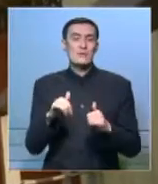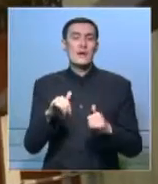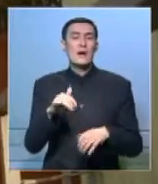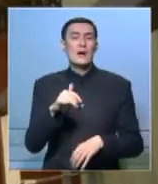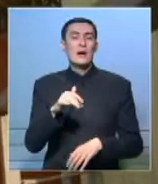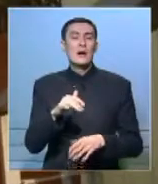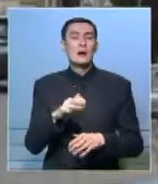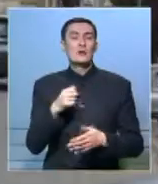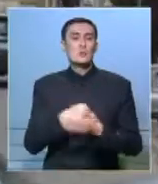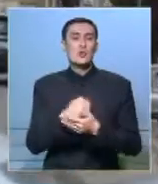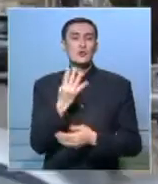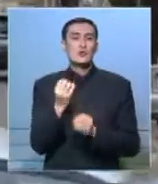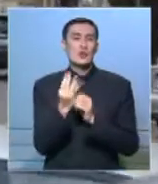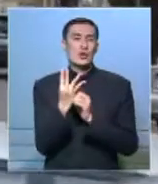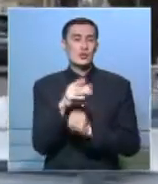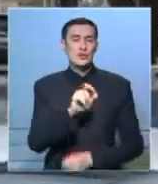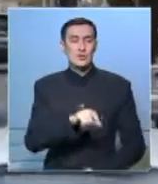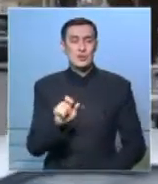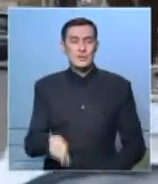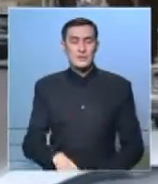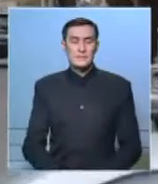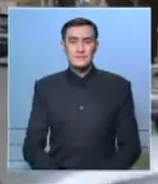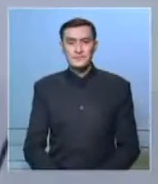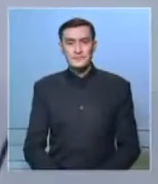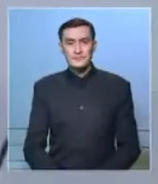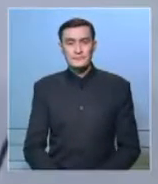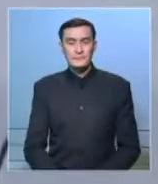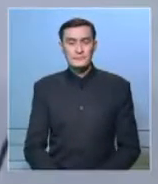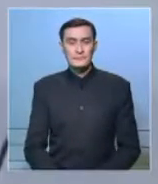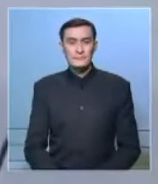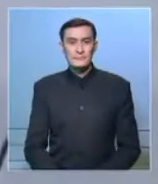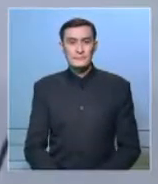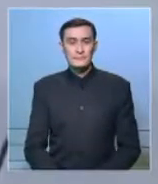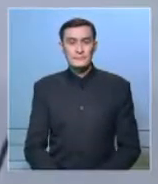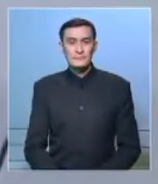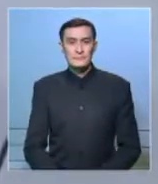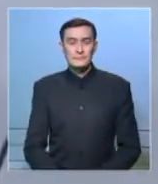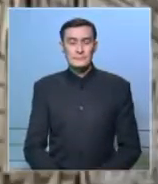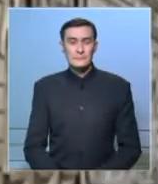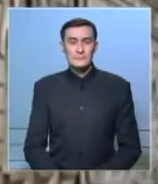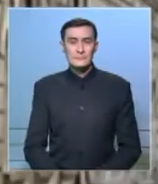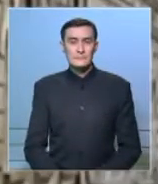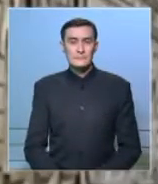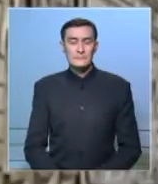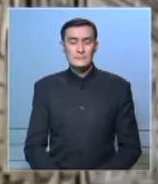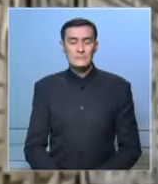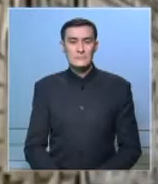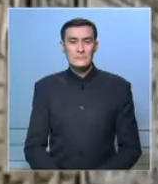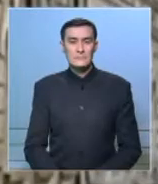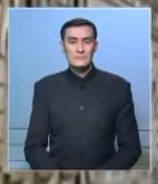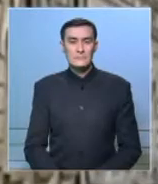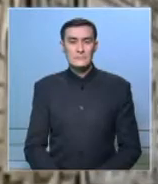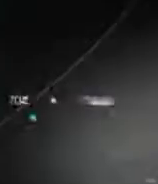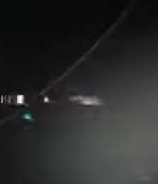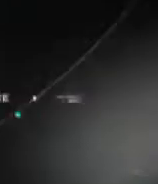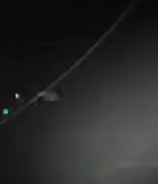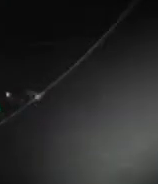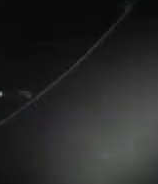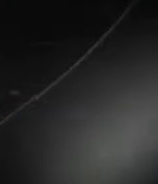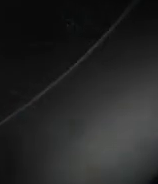H1N1 выросло до 14 человек. Асям Хасен Хазаир, Ернат Кашкынов, 24KZ.